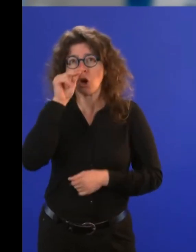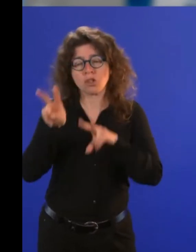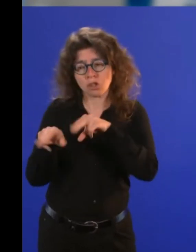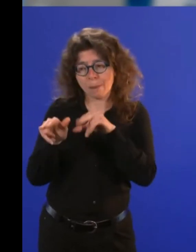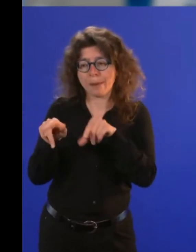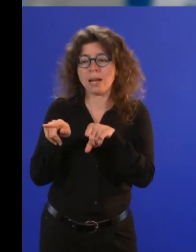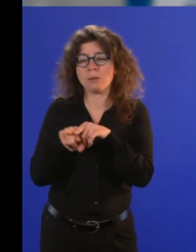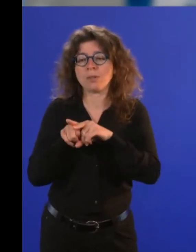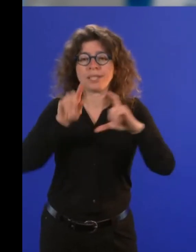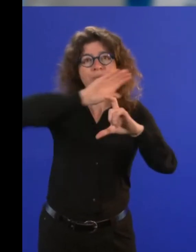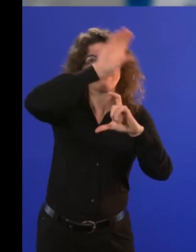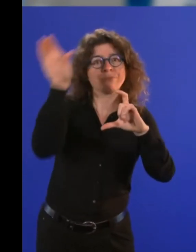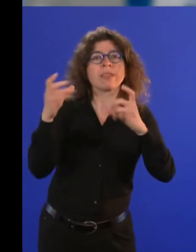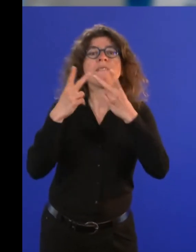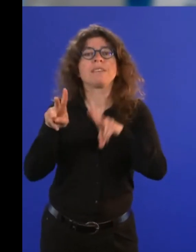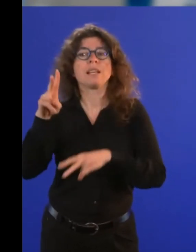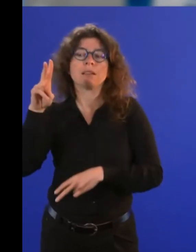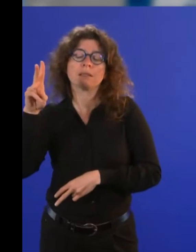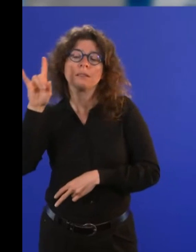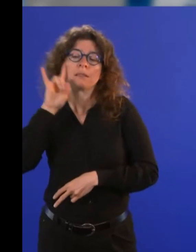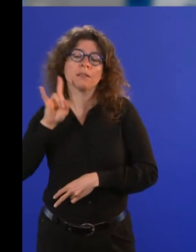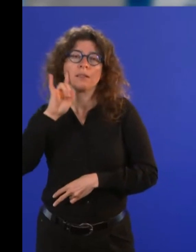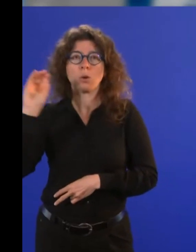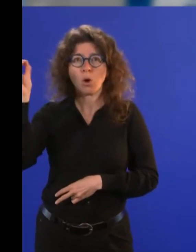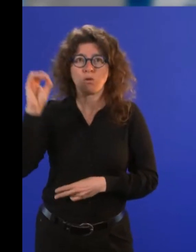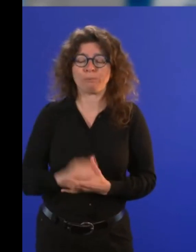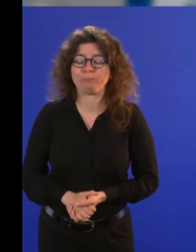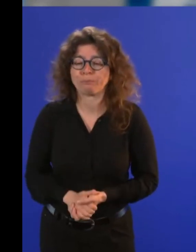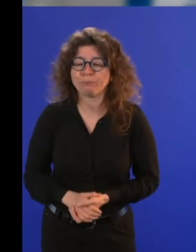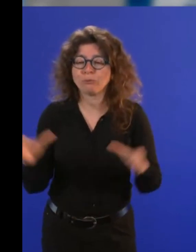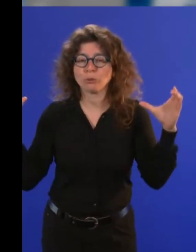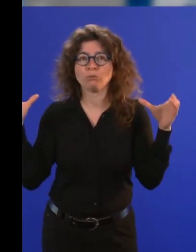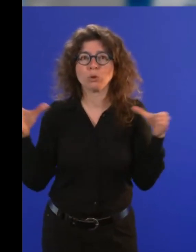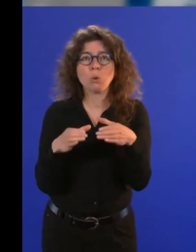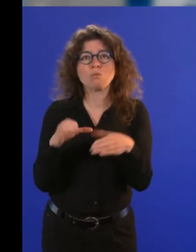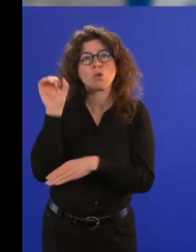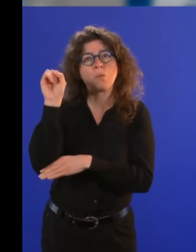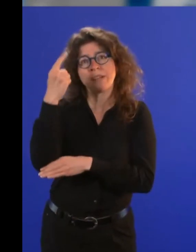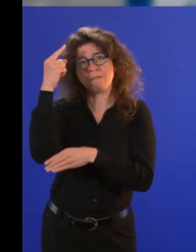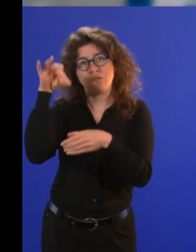partie intrapériphérique des communes de Saint-Herblain et Orvaux. Le groupe communiste votera en faveur de cette délibération.